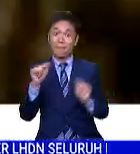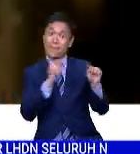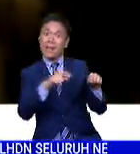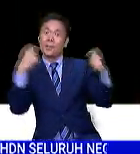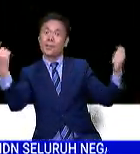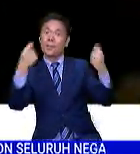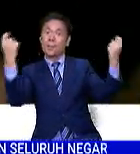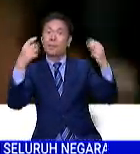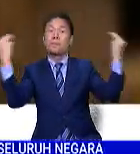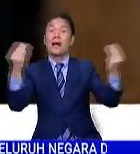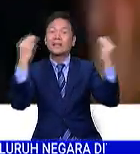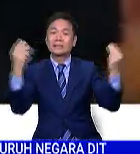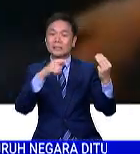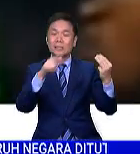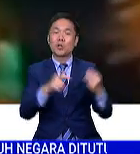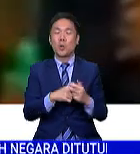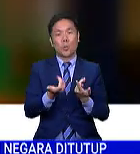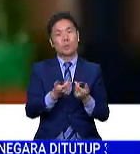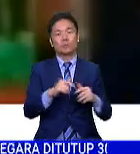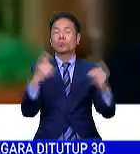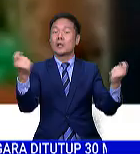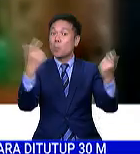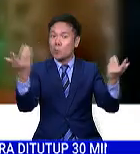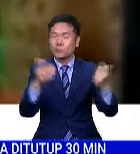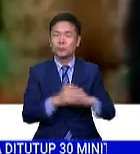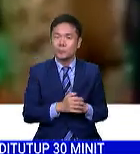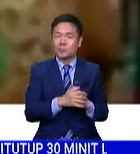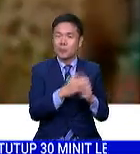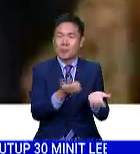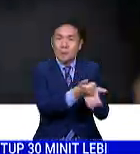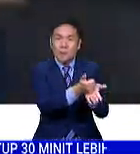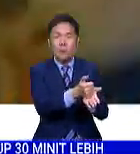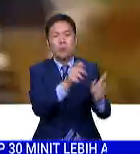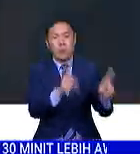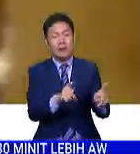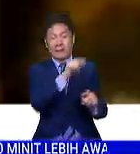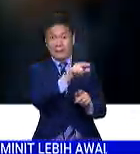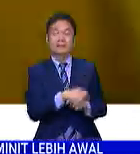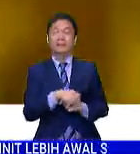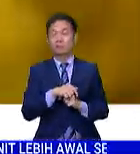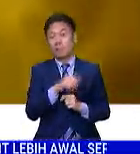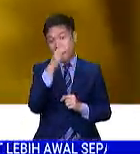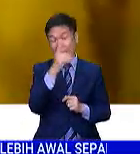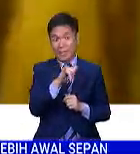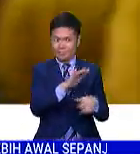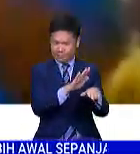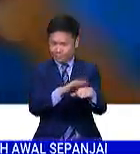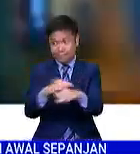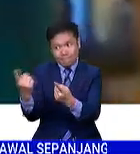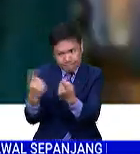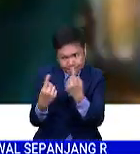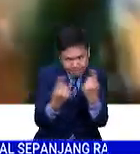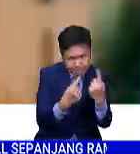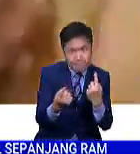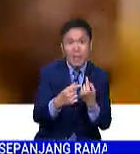satu Majlis misi kemanusiaan di sebuah hotel justeru semua yang terlibat dalam kes itu bakal dipanggil dalam tempoh